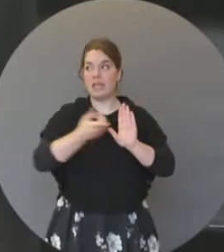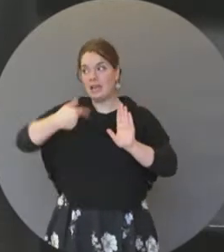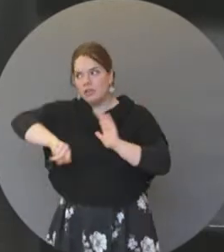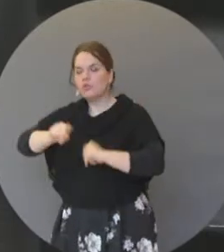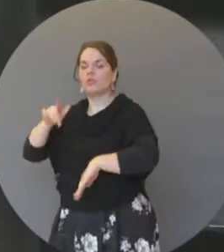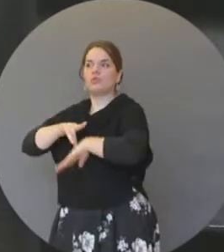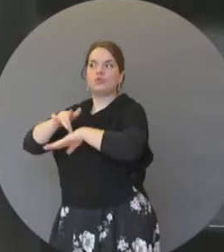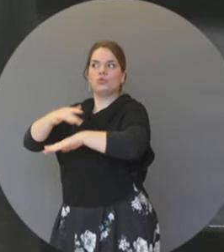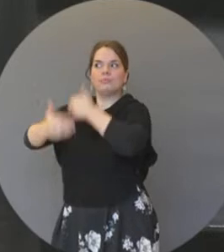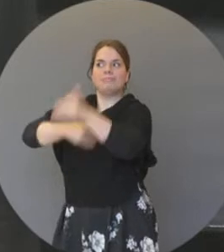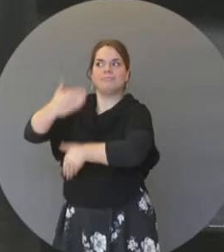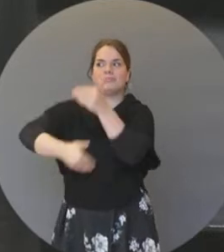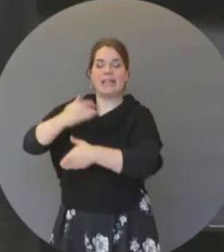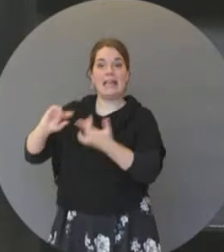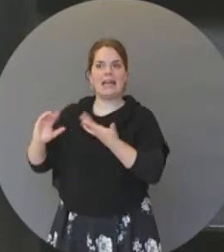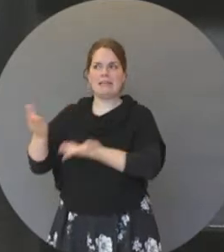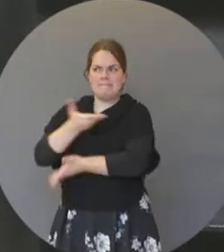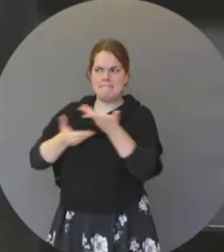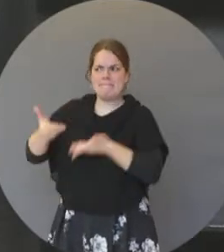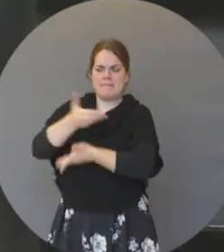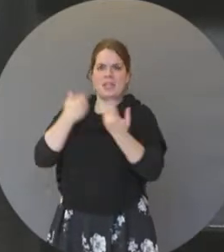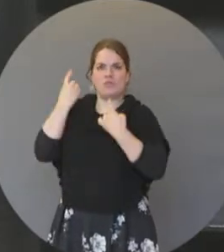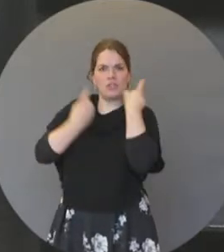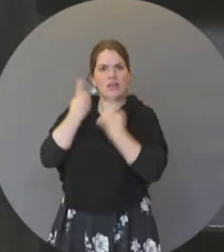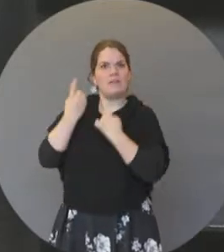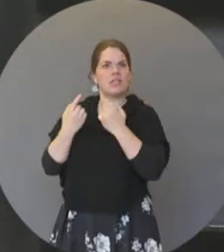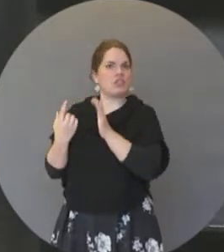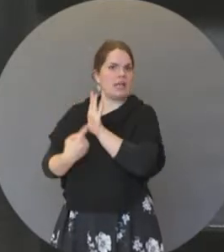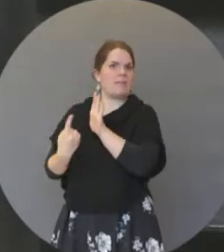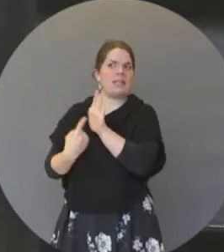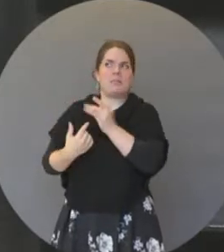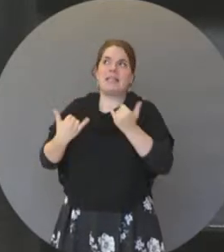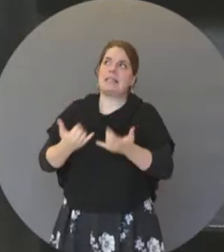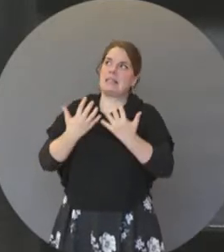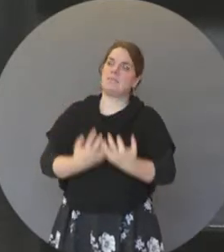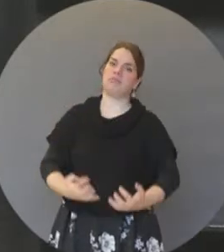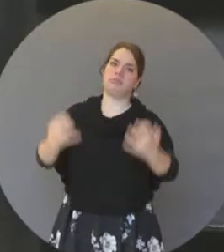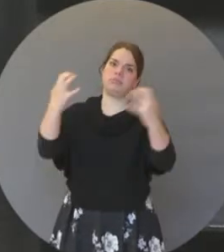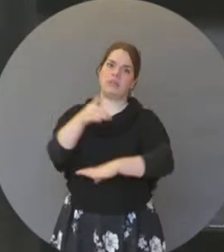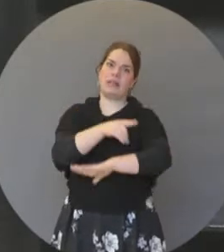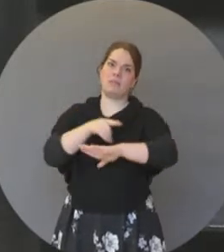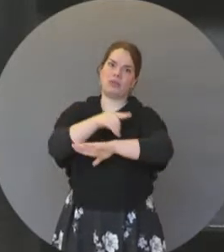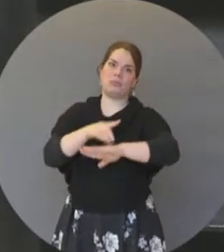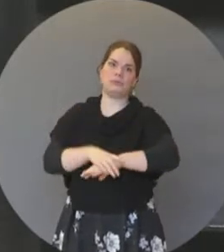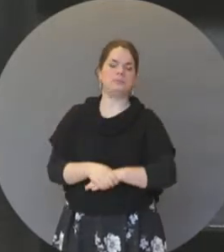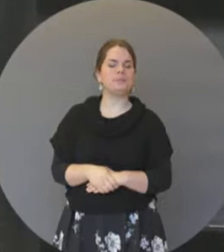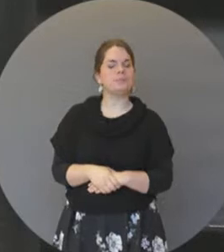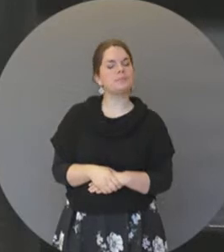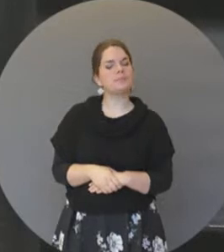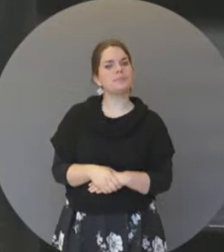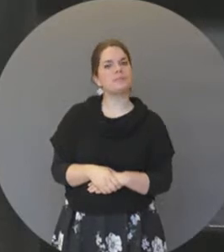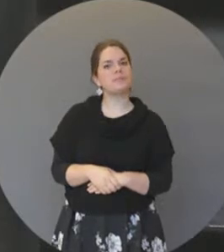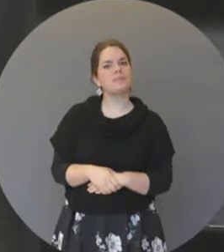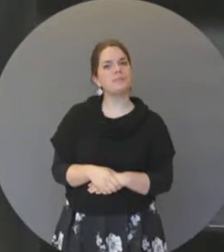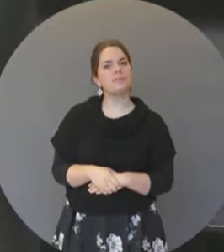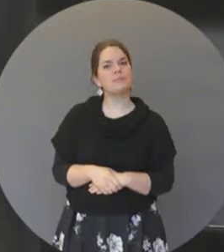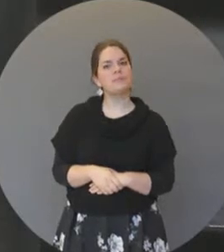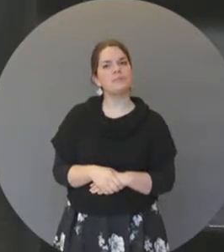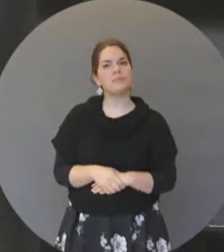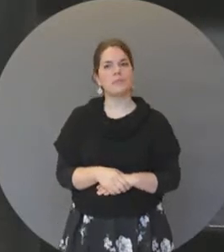façon c'était des discussions qu'on avait eu régulièrement dans cette hémicycle donc sur la reconnaissance